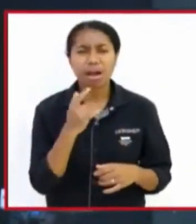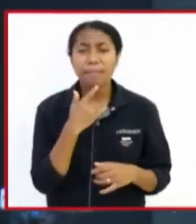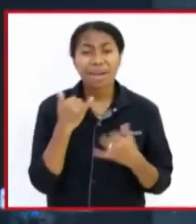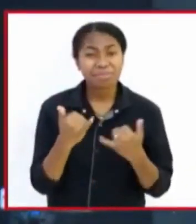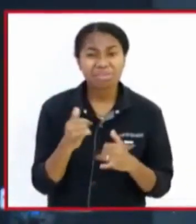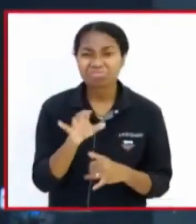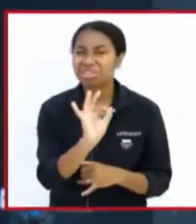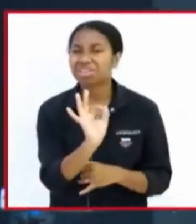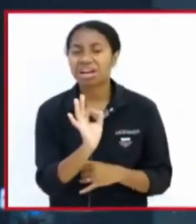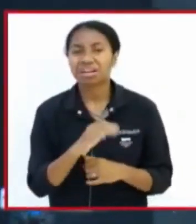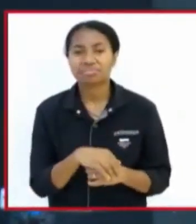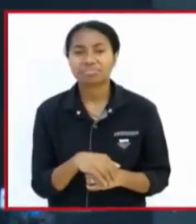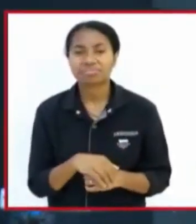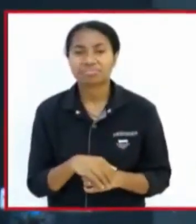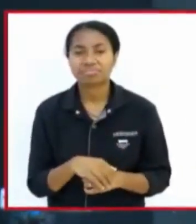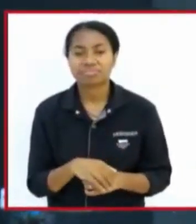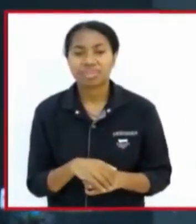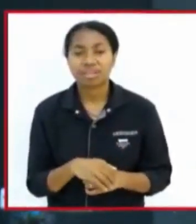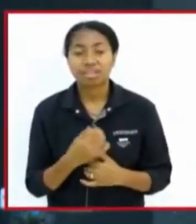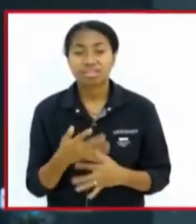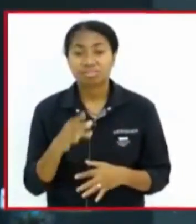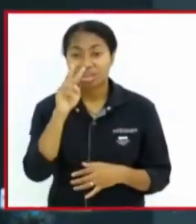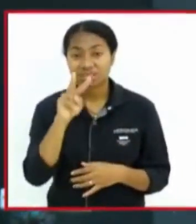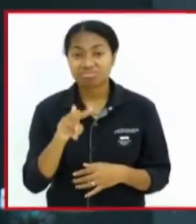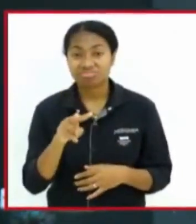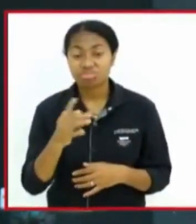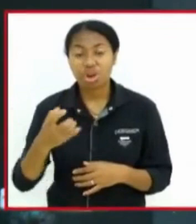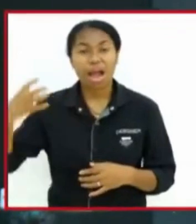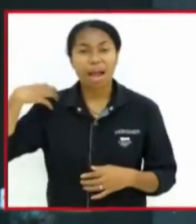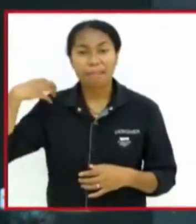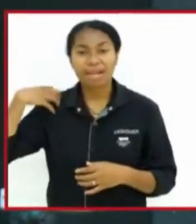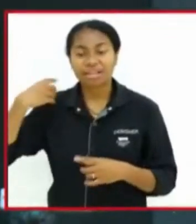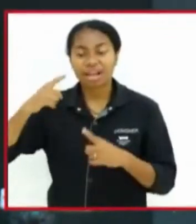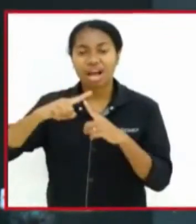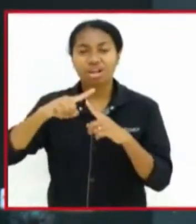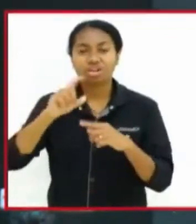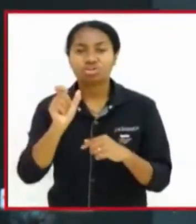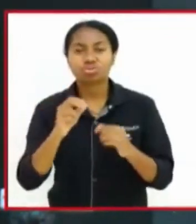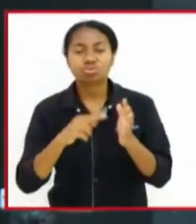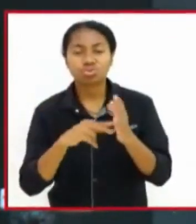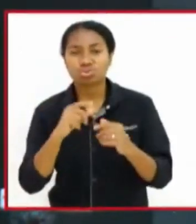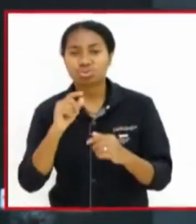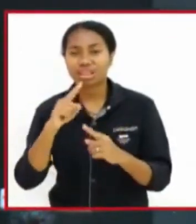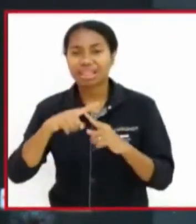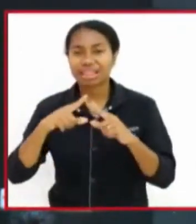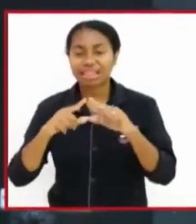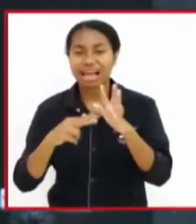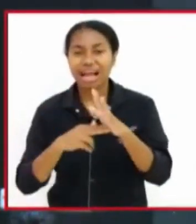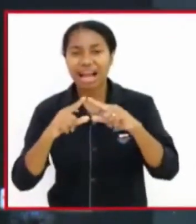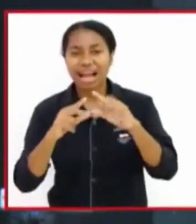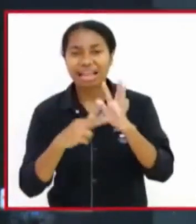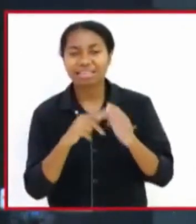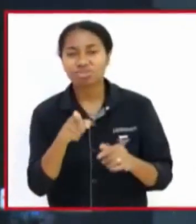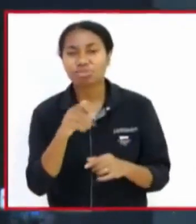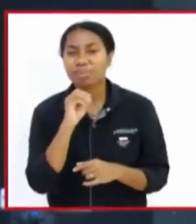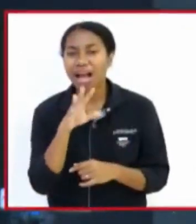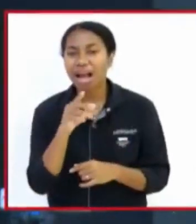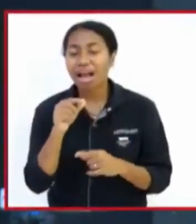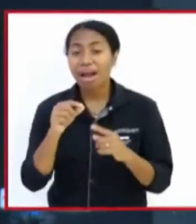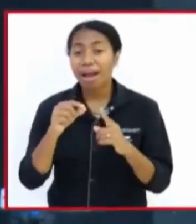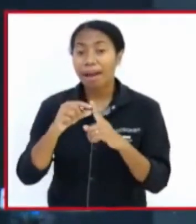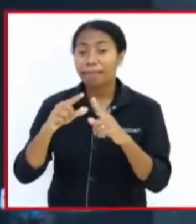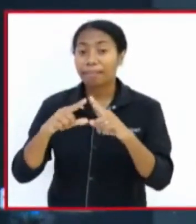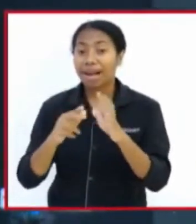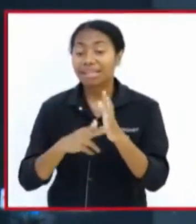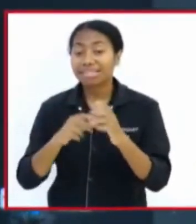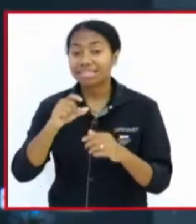melihat gejala akan memburuk Amerika turun tangan di Amerika bilang perancis-inggris Israel